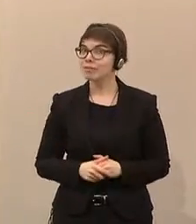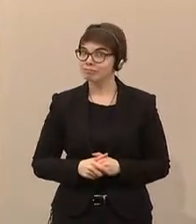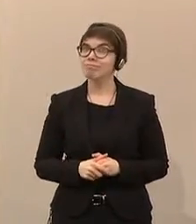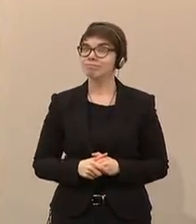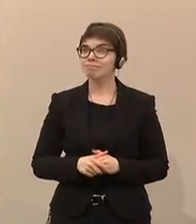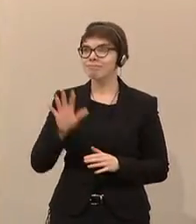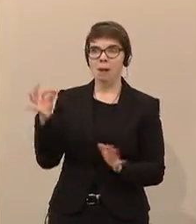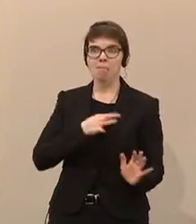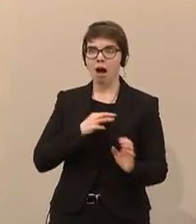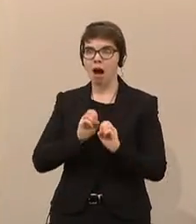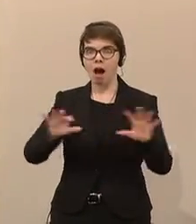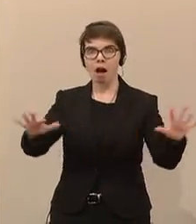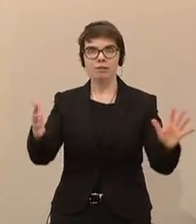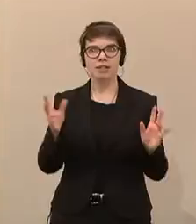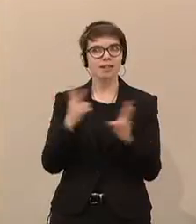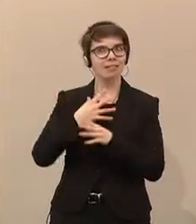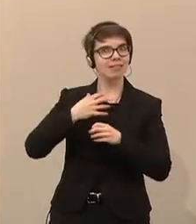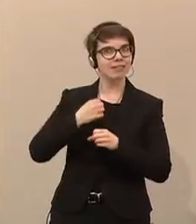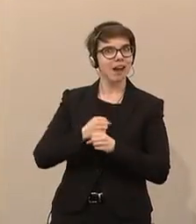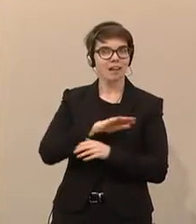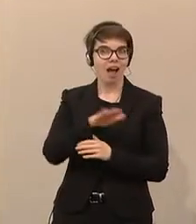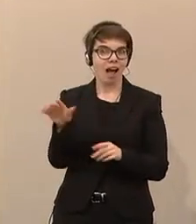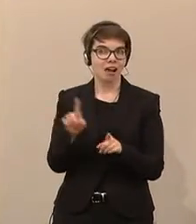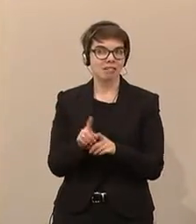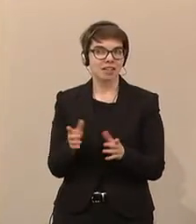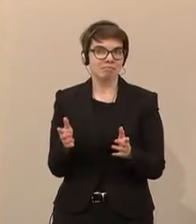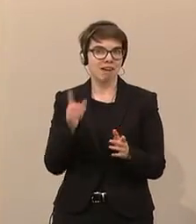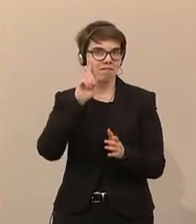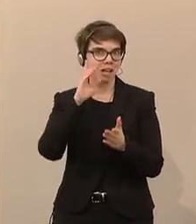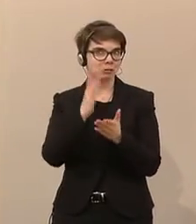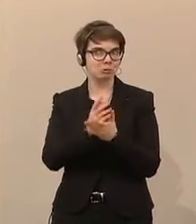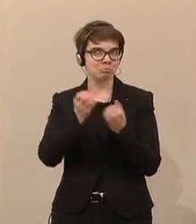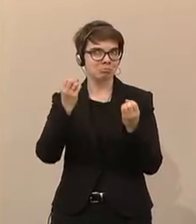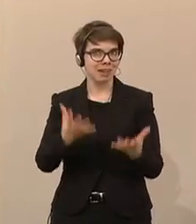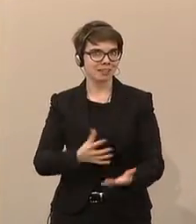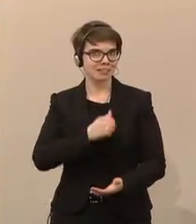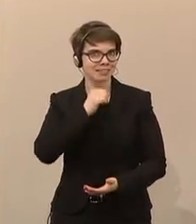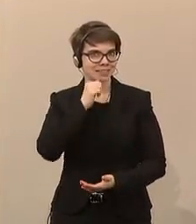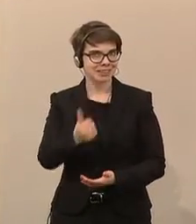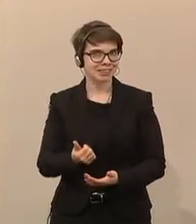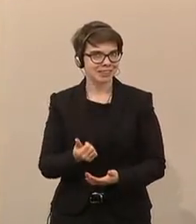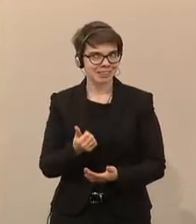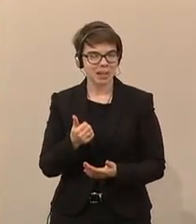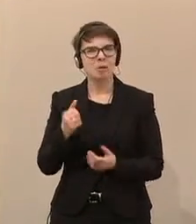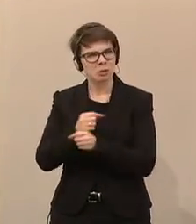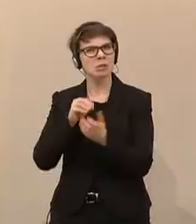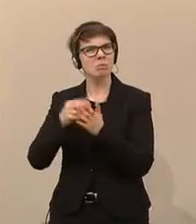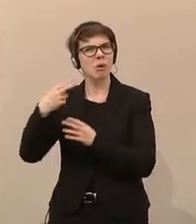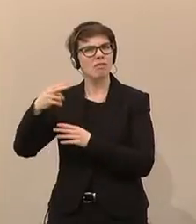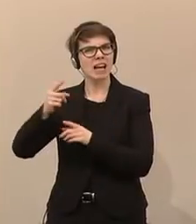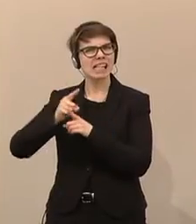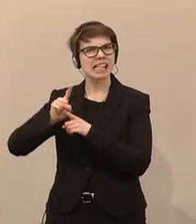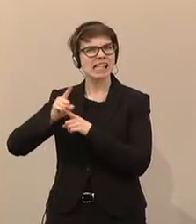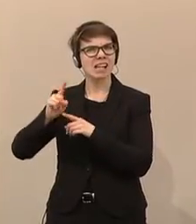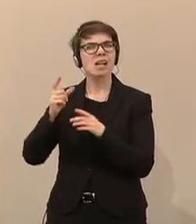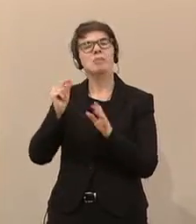Ihre Panikmache da nicht aufrechterhalten können. Jetzt versuchen Sie halt, da die Dinge dann im Einzelnen malig zu machen, was aber wohl daran liegt, dass wir nicht